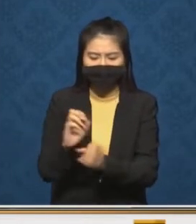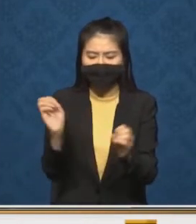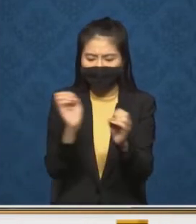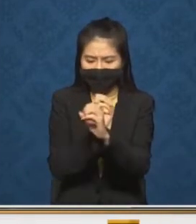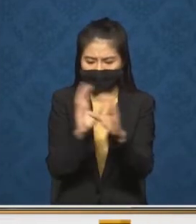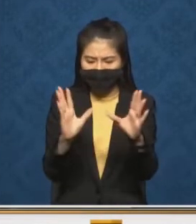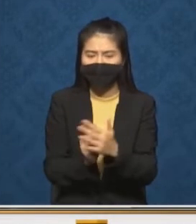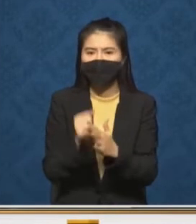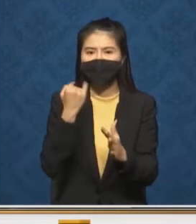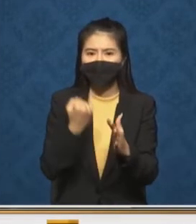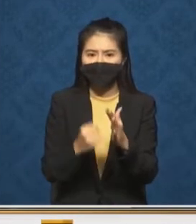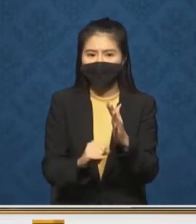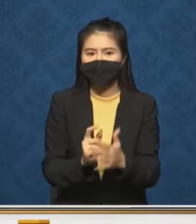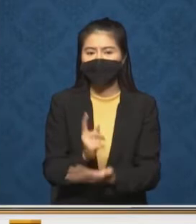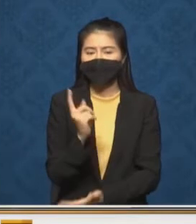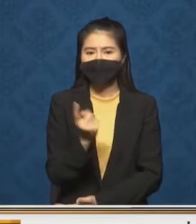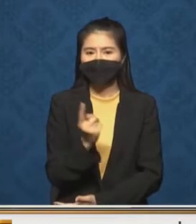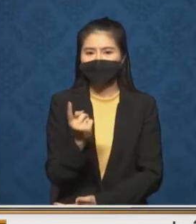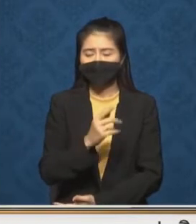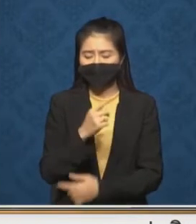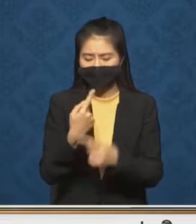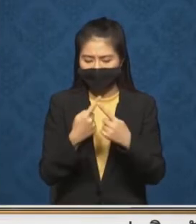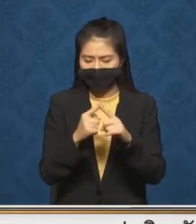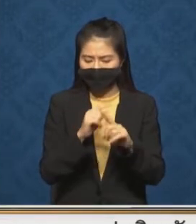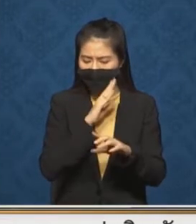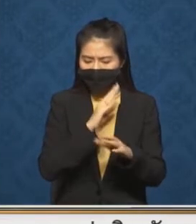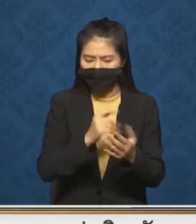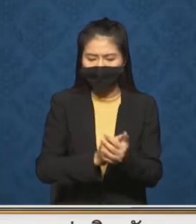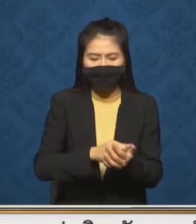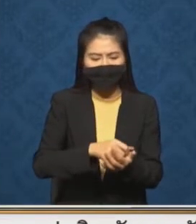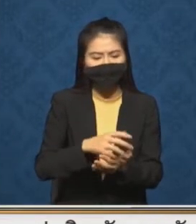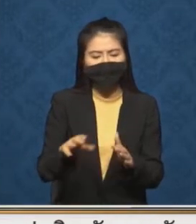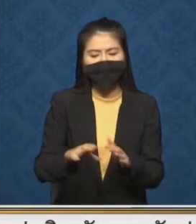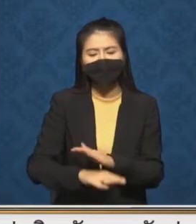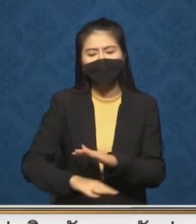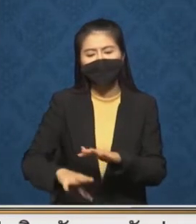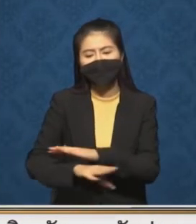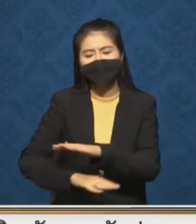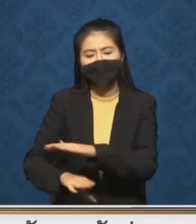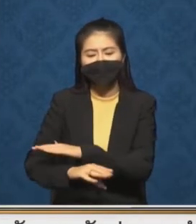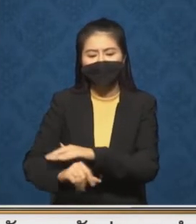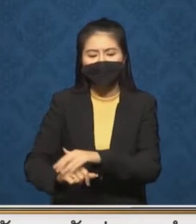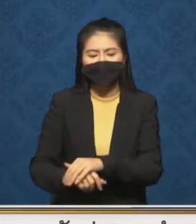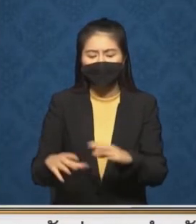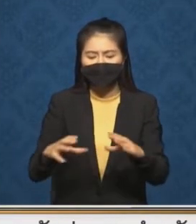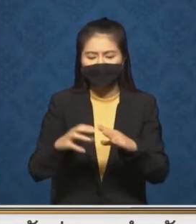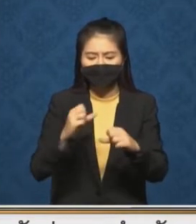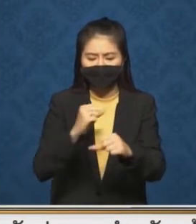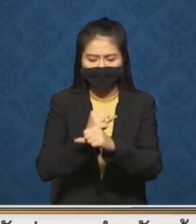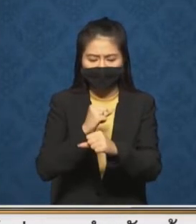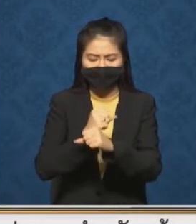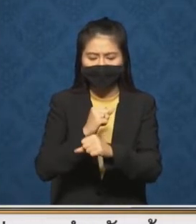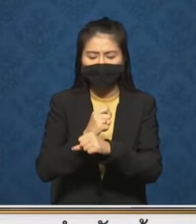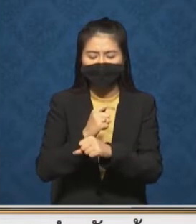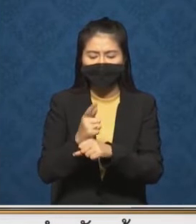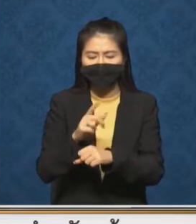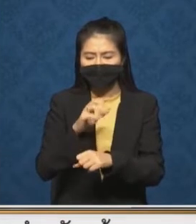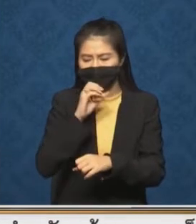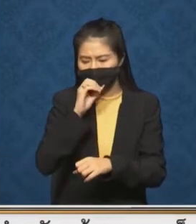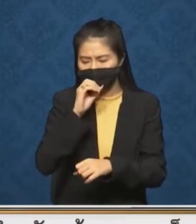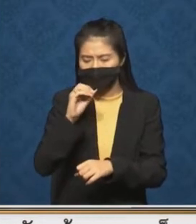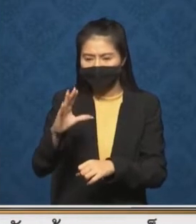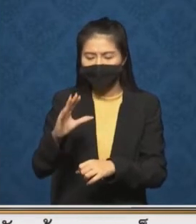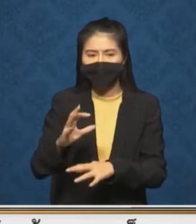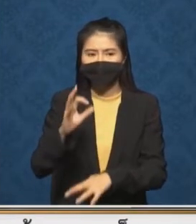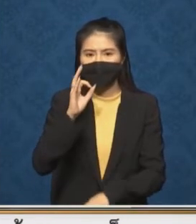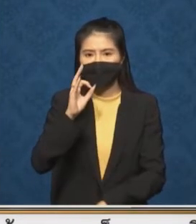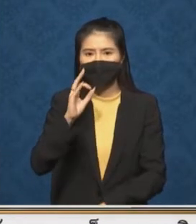บ